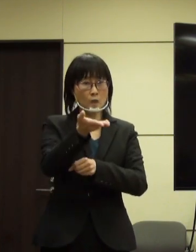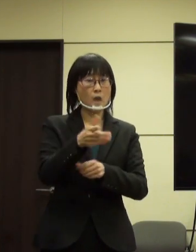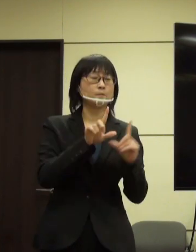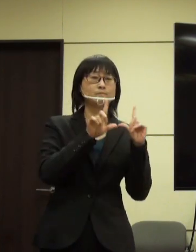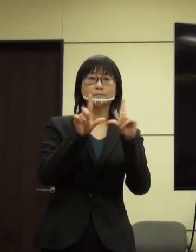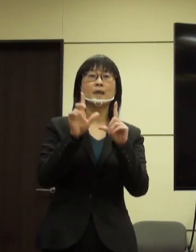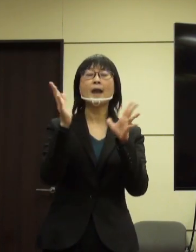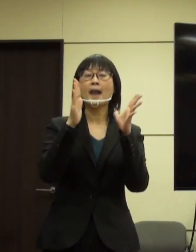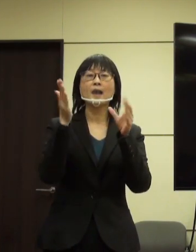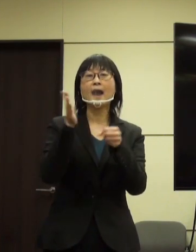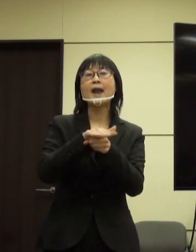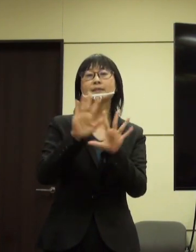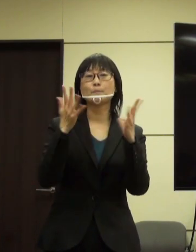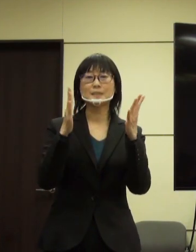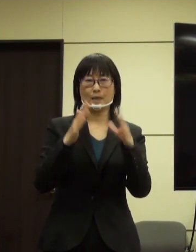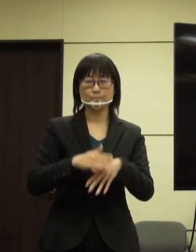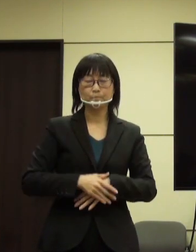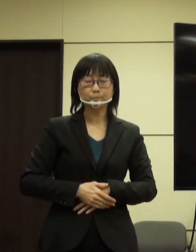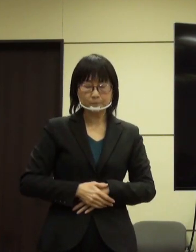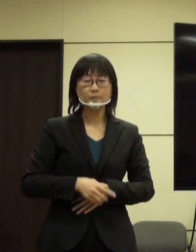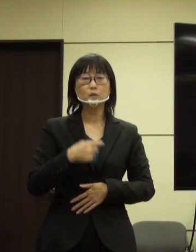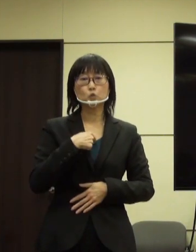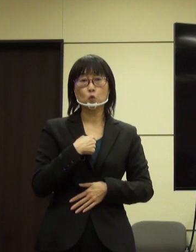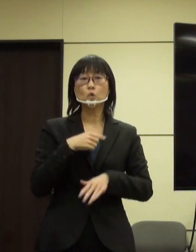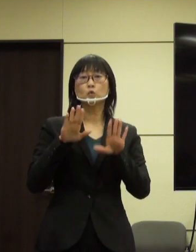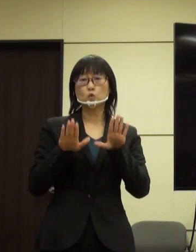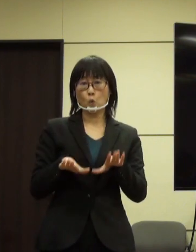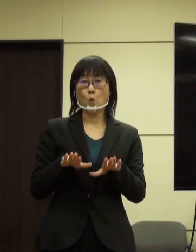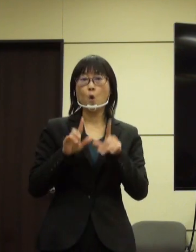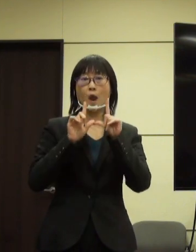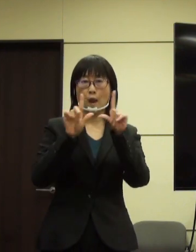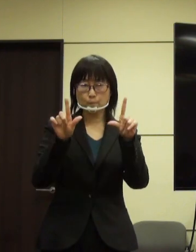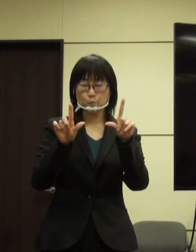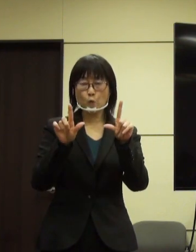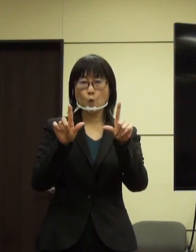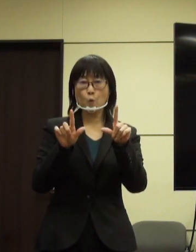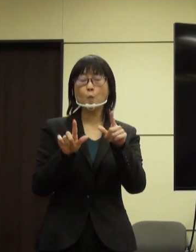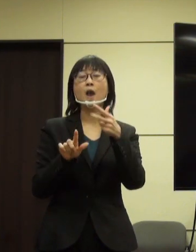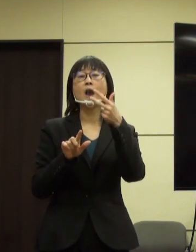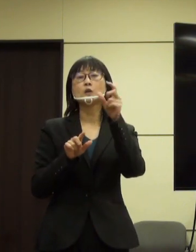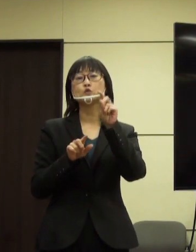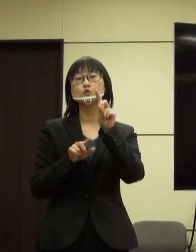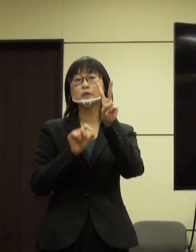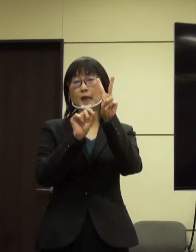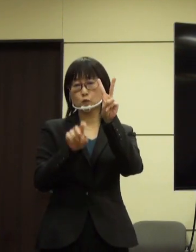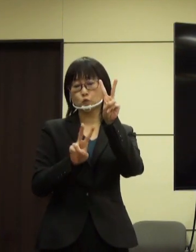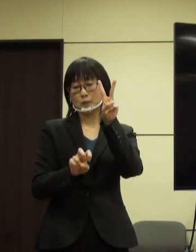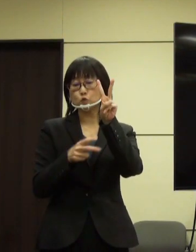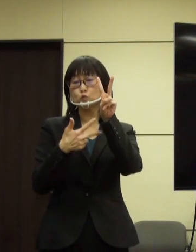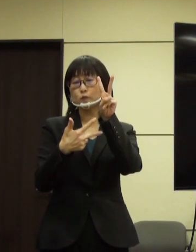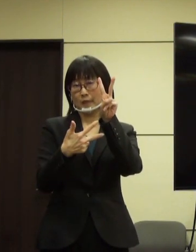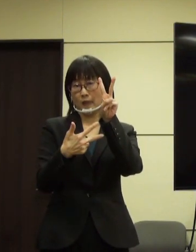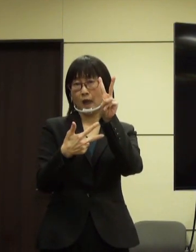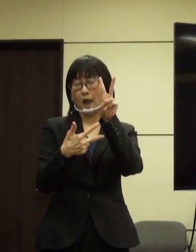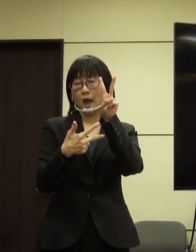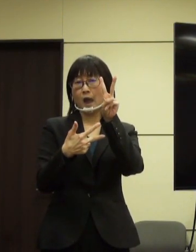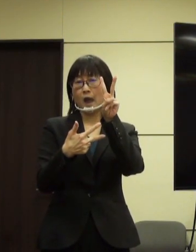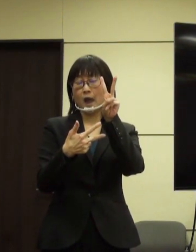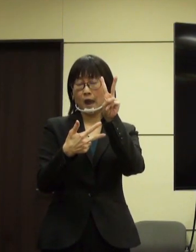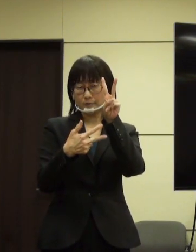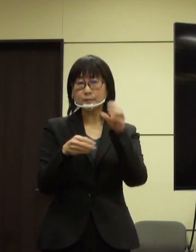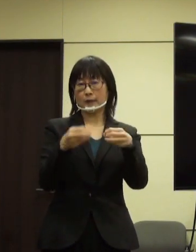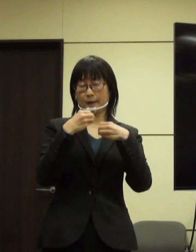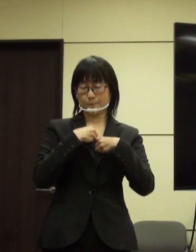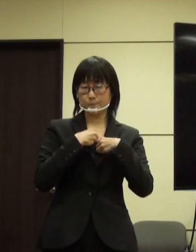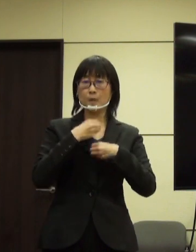のは27日に我々が確認したする方の発表しておりましたじゃああの新しく発表し